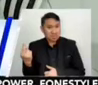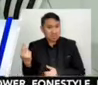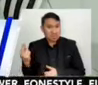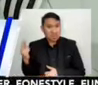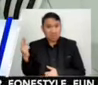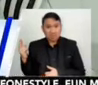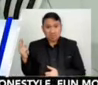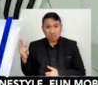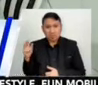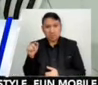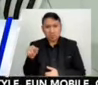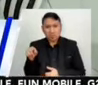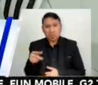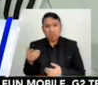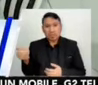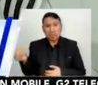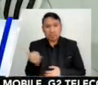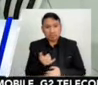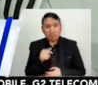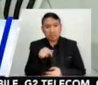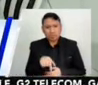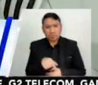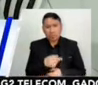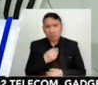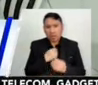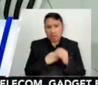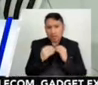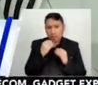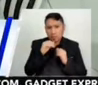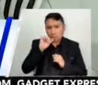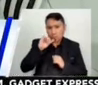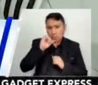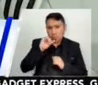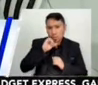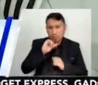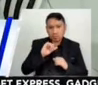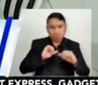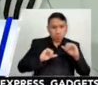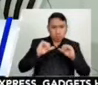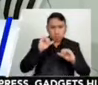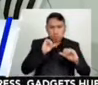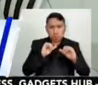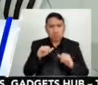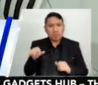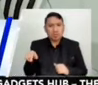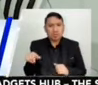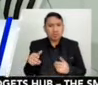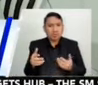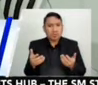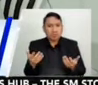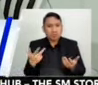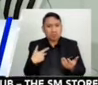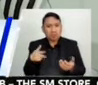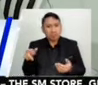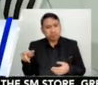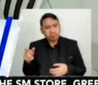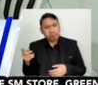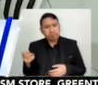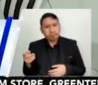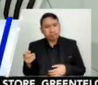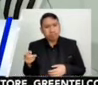may drinking session no so nung medyo nalasing na siguro yung ating